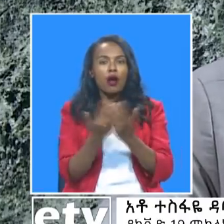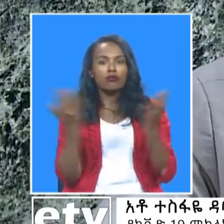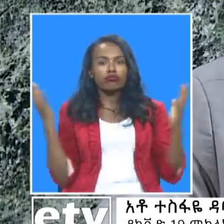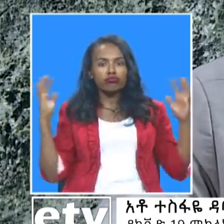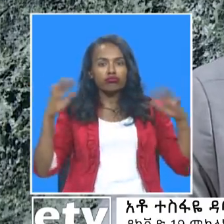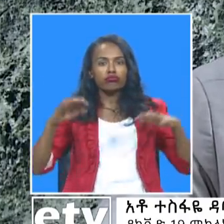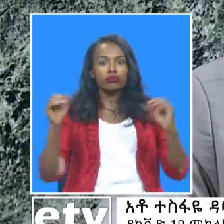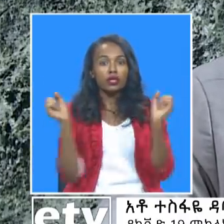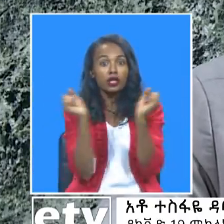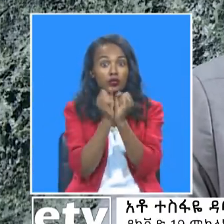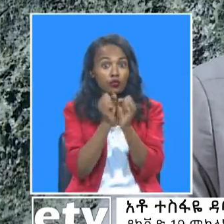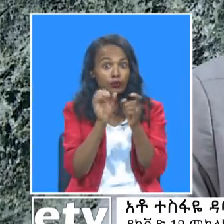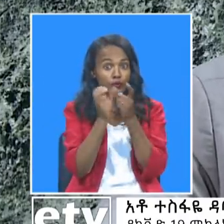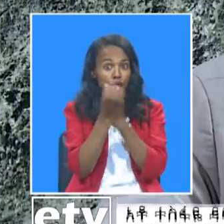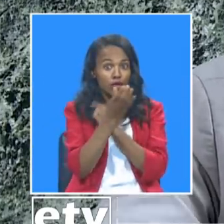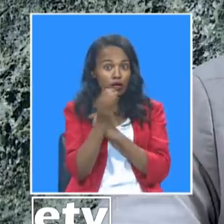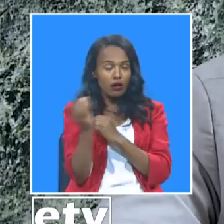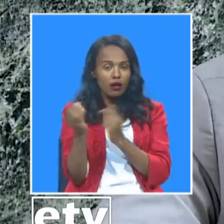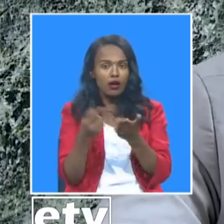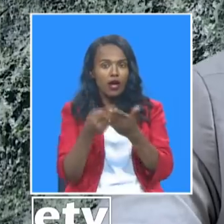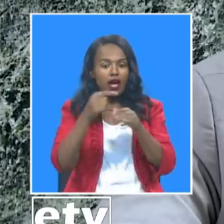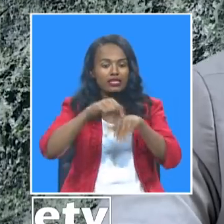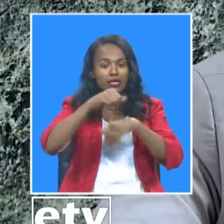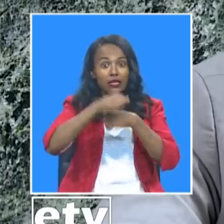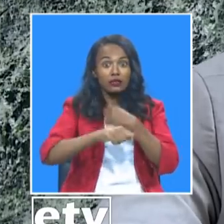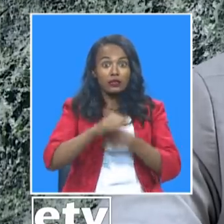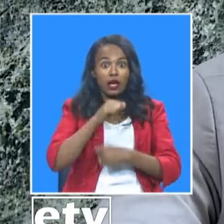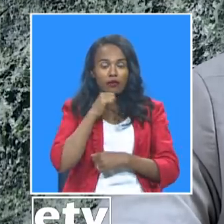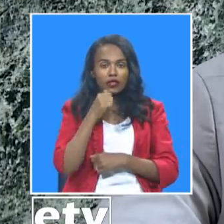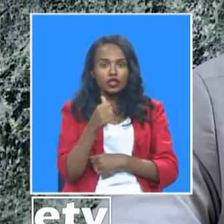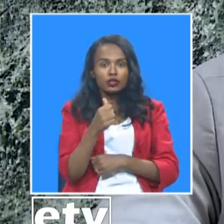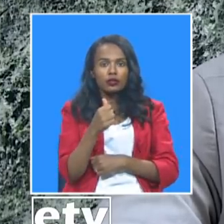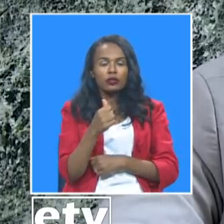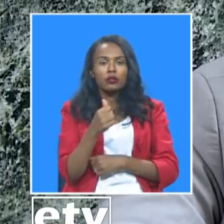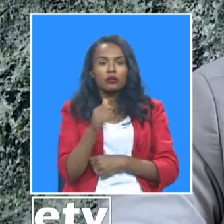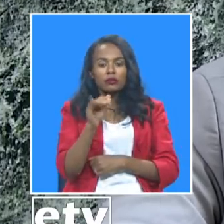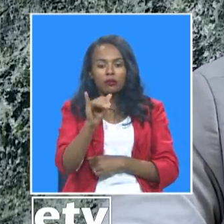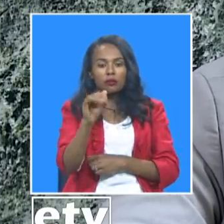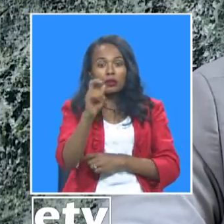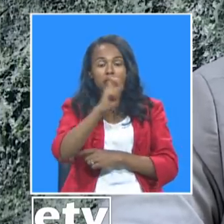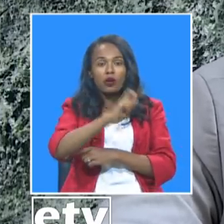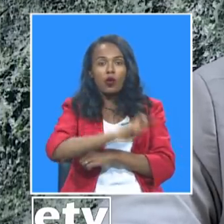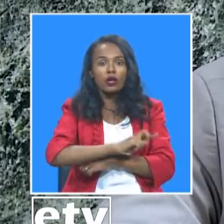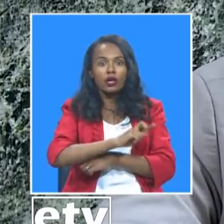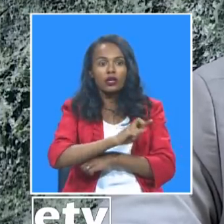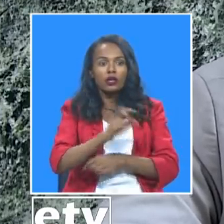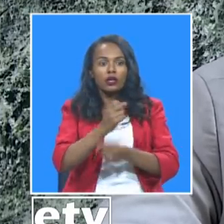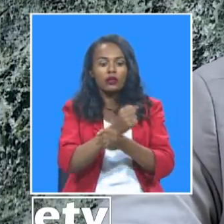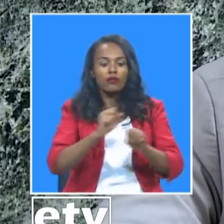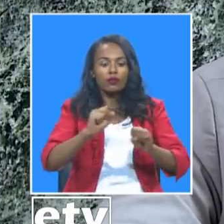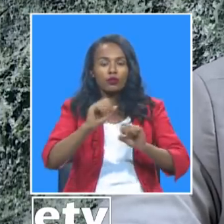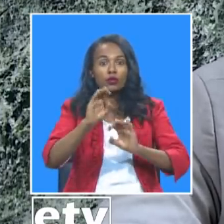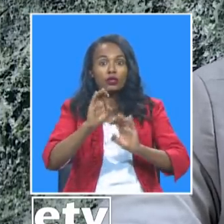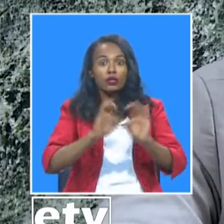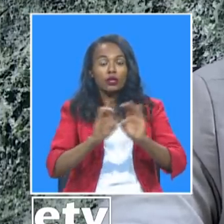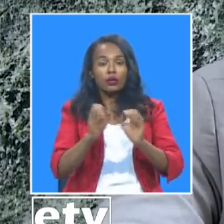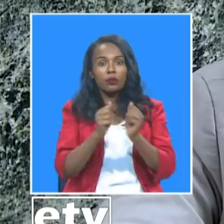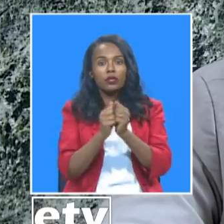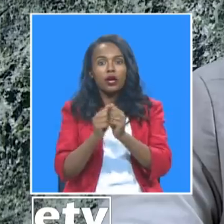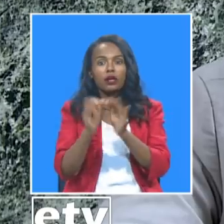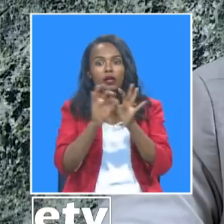የታሰሩበት ሁኔታና ያም ጊዜ ሳይፈጅ በዛው ቀን እንዲፈቱ የተደረጉባት ጋር